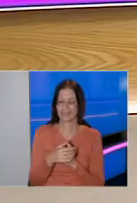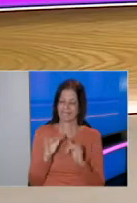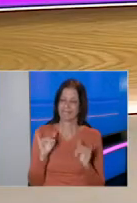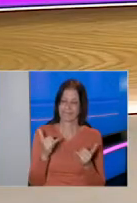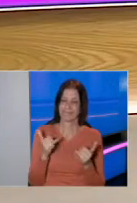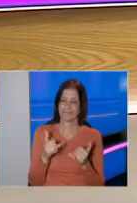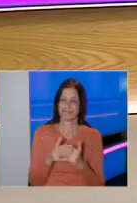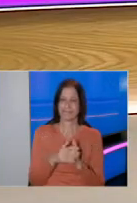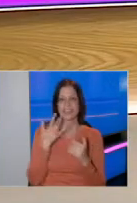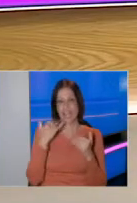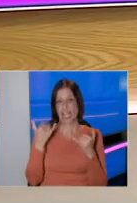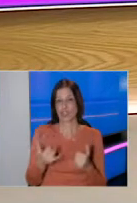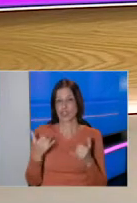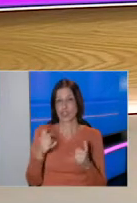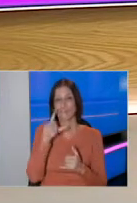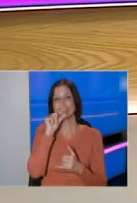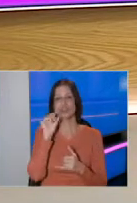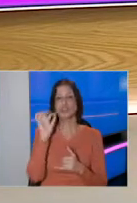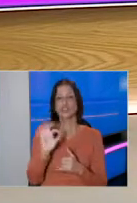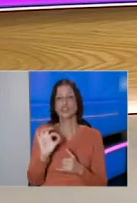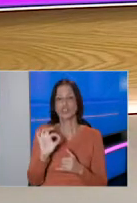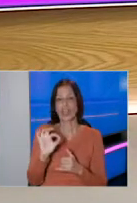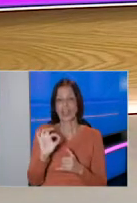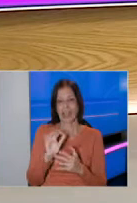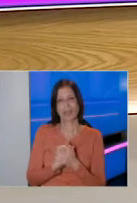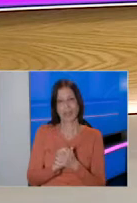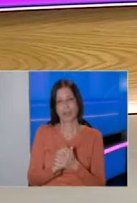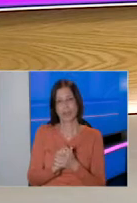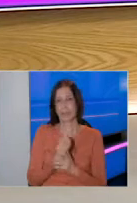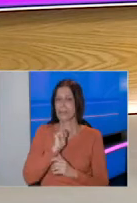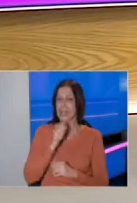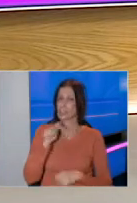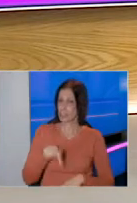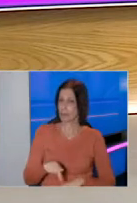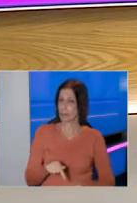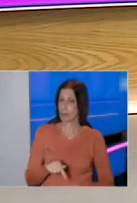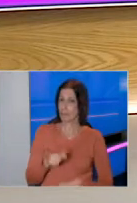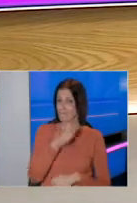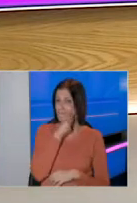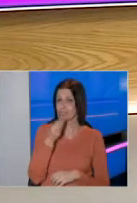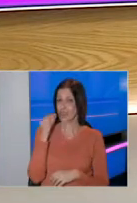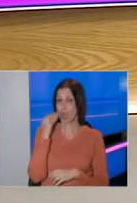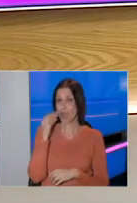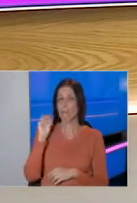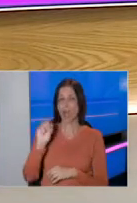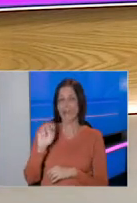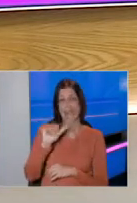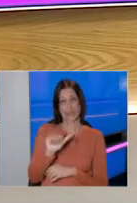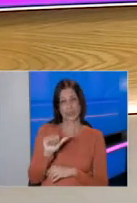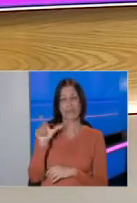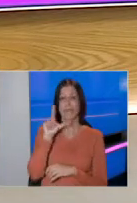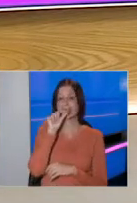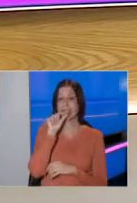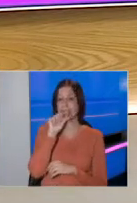כך. עכשיו, מציאות של עמיתתנו ומגישה כאן, פרלמנט צהריים, מורן אזולאי, והיא מצייצת